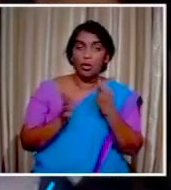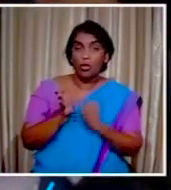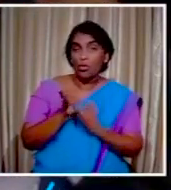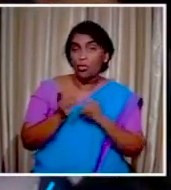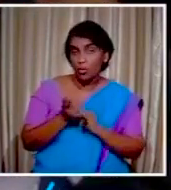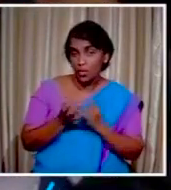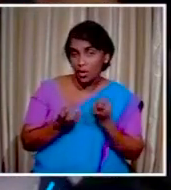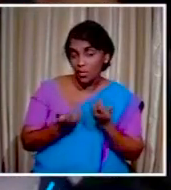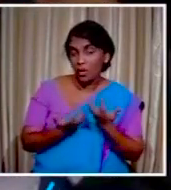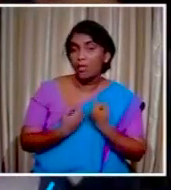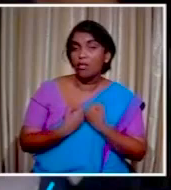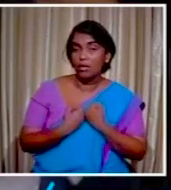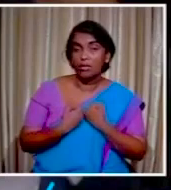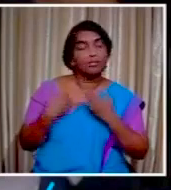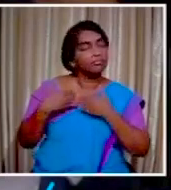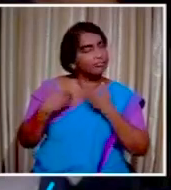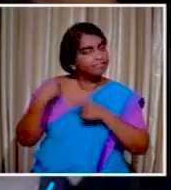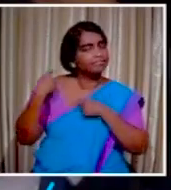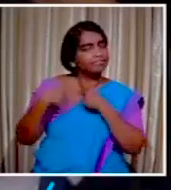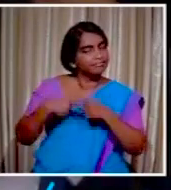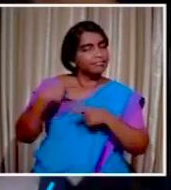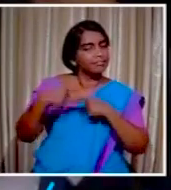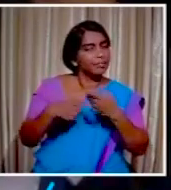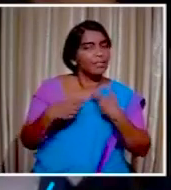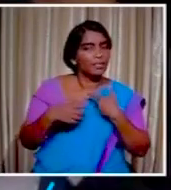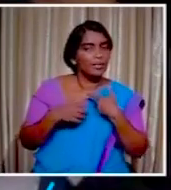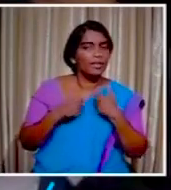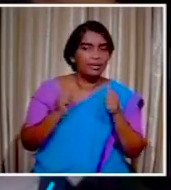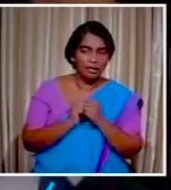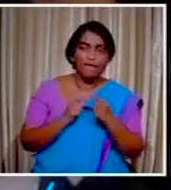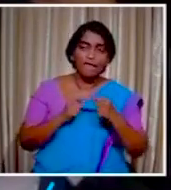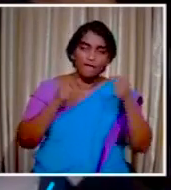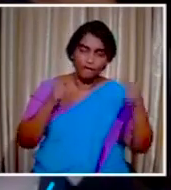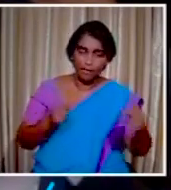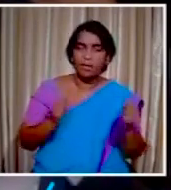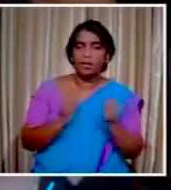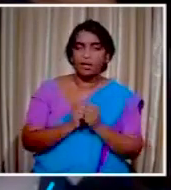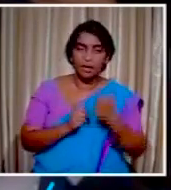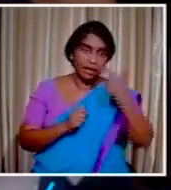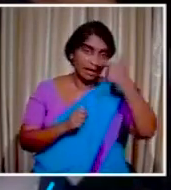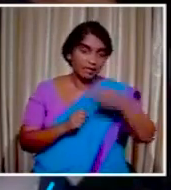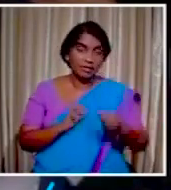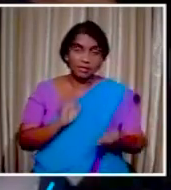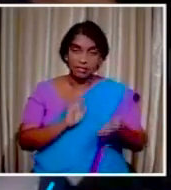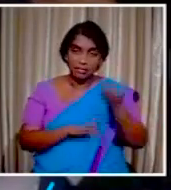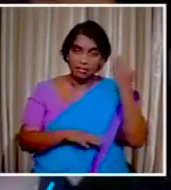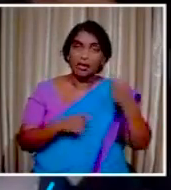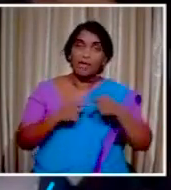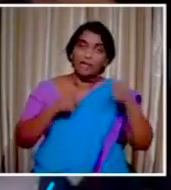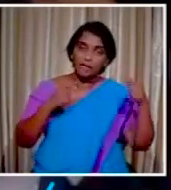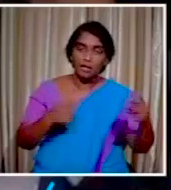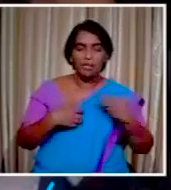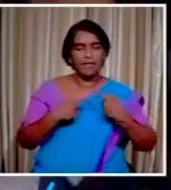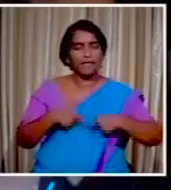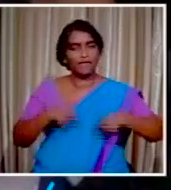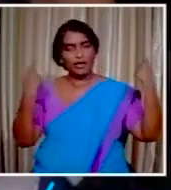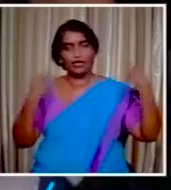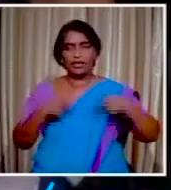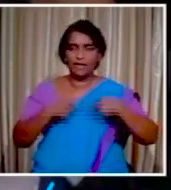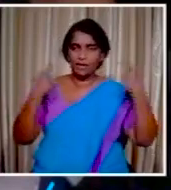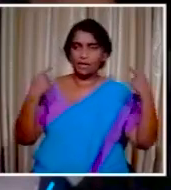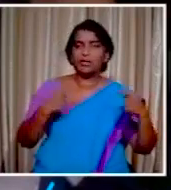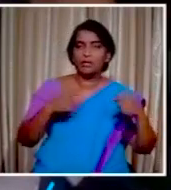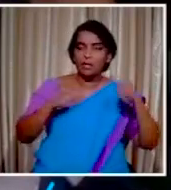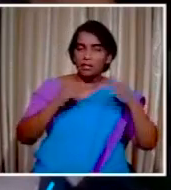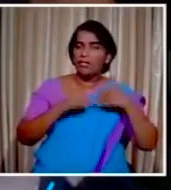අවශ්‍යයි. මොකද කාලයක් තිස්සේ අපිත් ඒක කරා අපි විපක්ෂින්නේද්දි තෙල් මිල වැඩි කරනකට අපිත් විපක්ෂින්නේද්දි අපිත් විරෝධය පළ කරනවා.